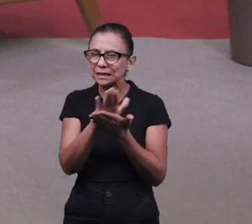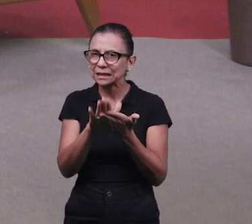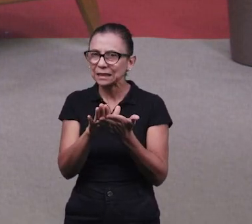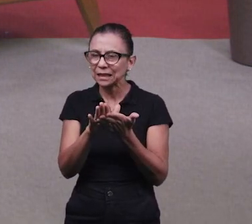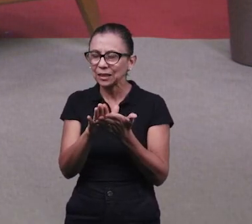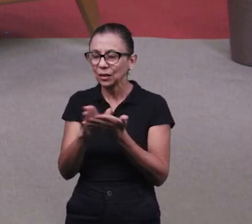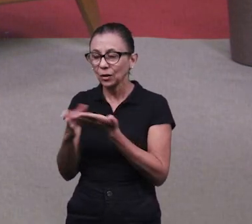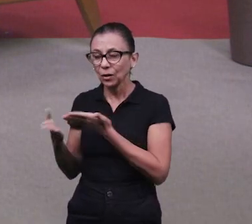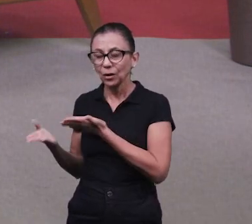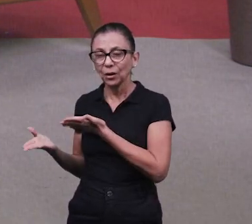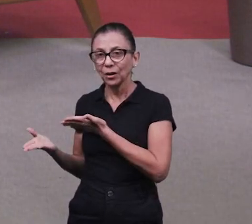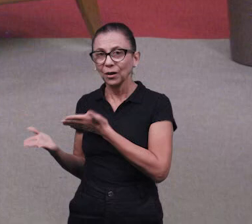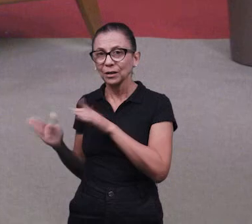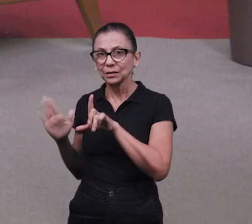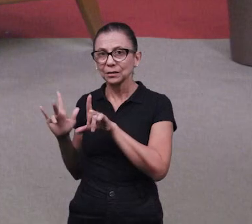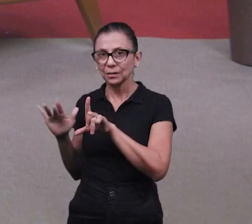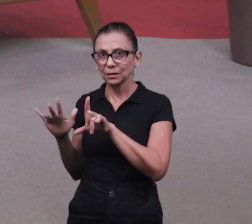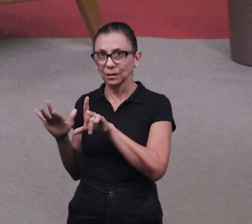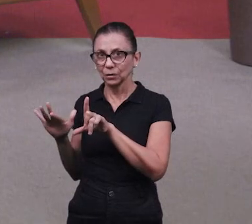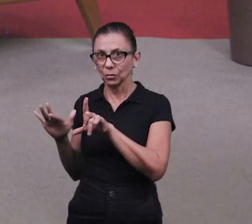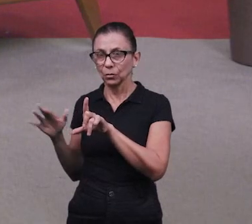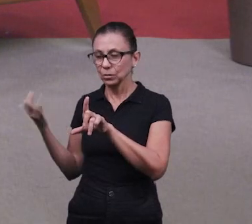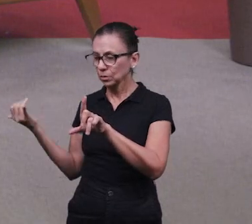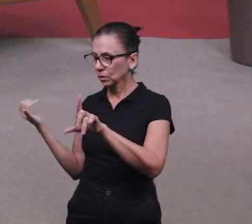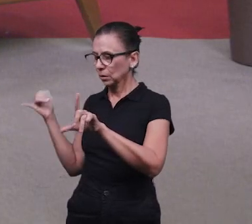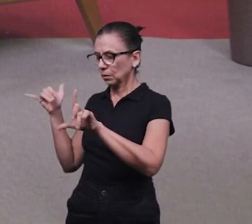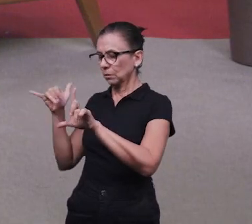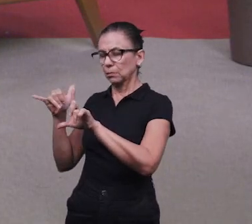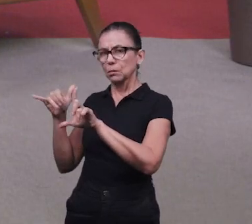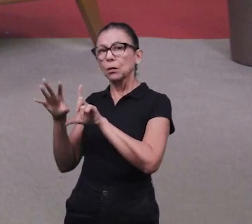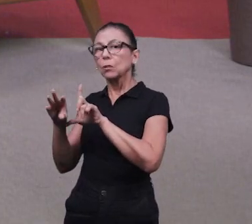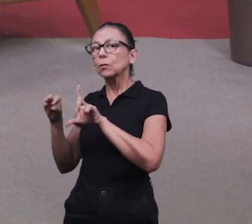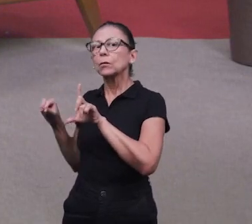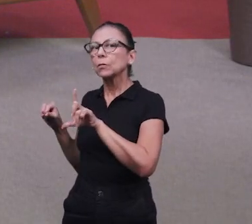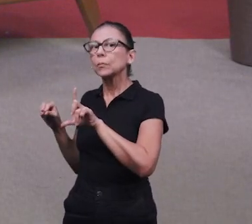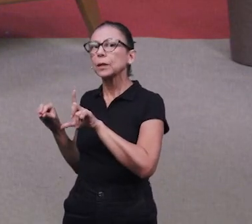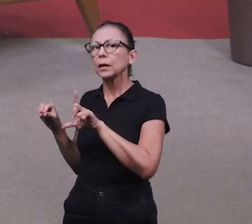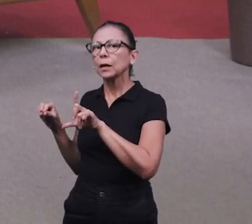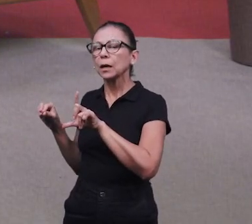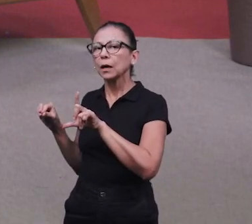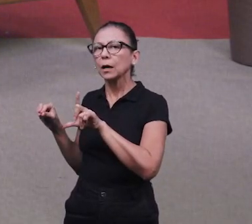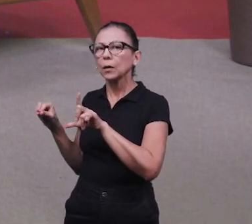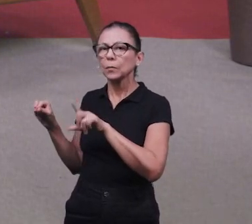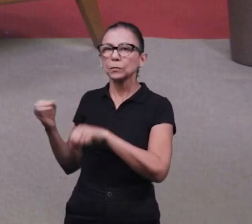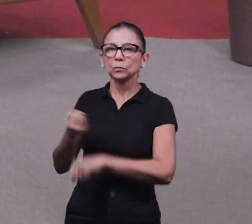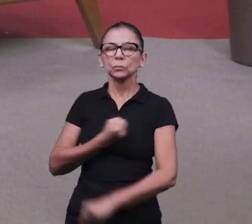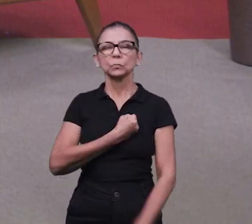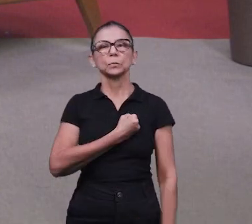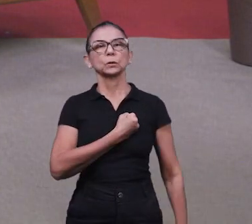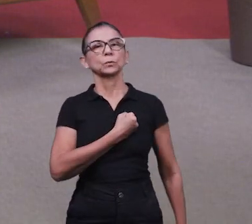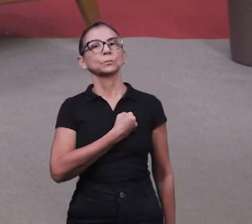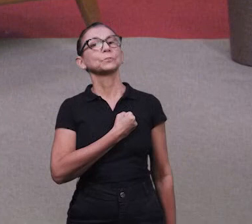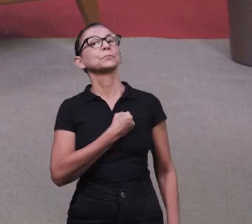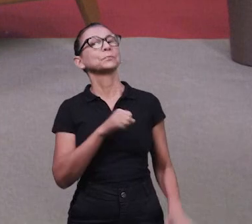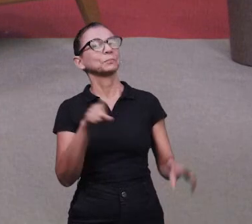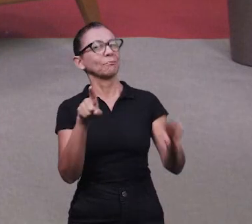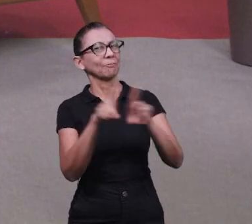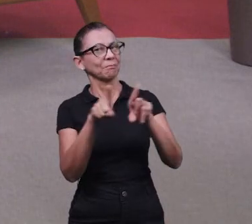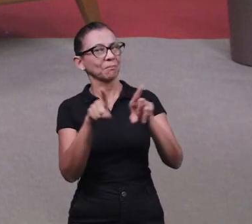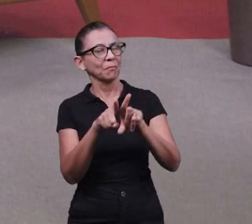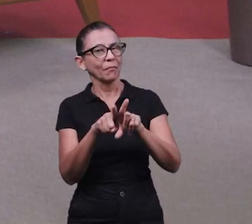Pointez l'appareil photo de votre smartphone vers le code qui apparaît à l'écran à côté du numéro et votre appareil sera redirigé vers cet